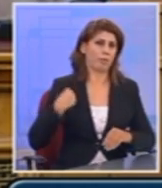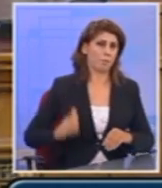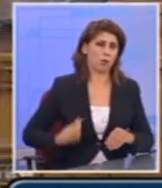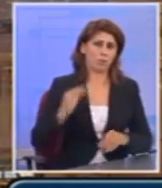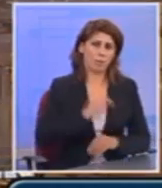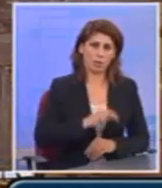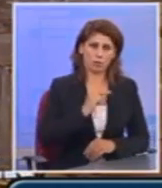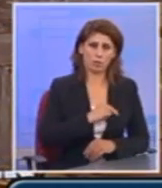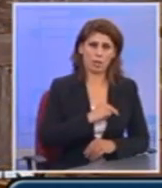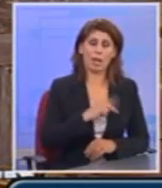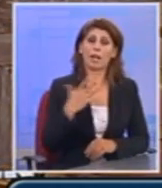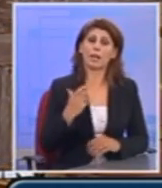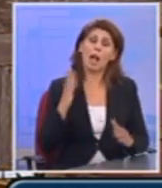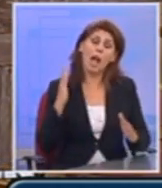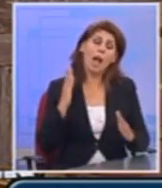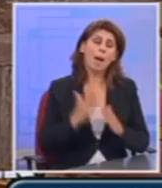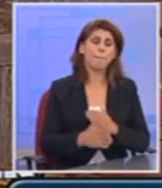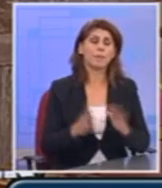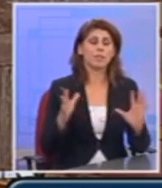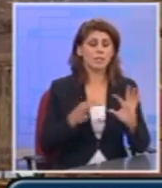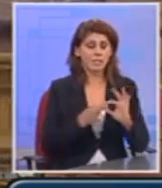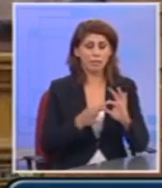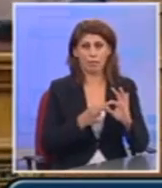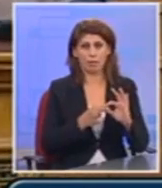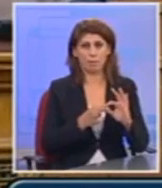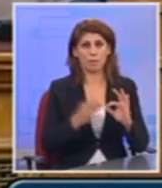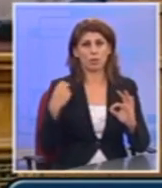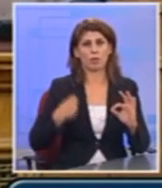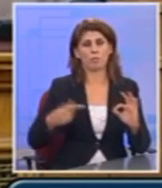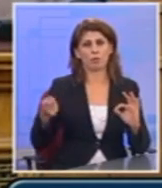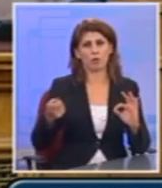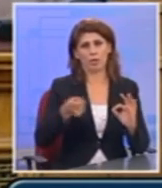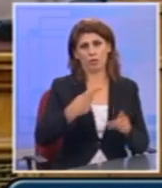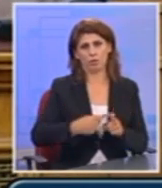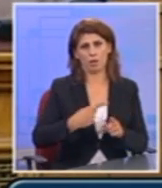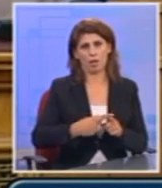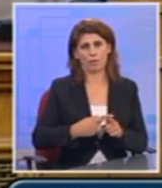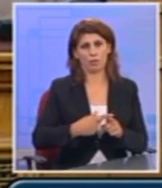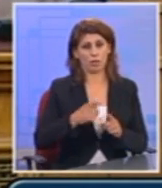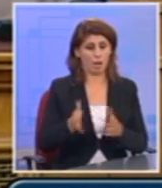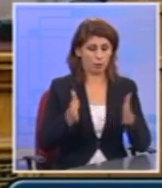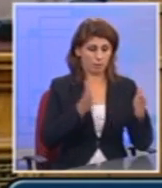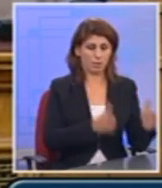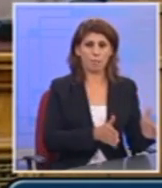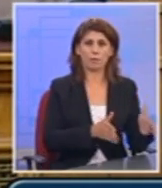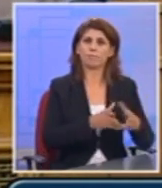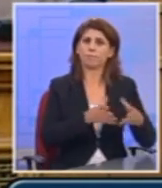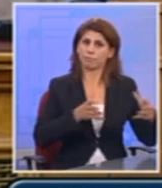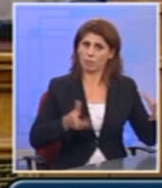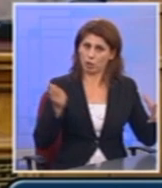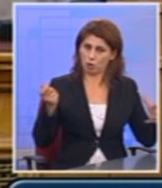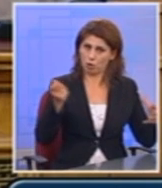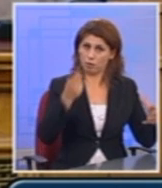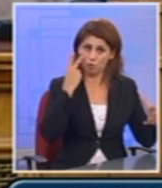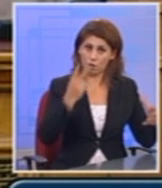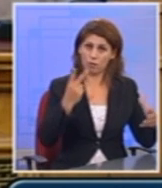περιουσίας είναι άμεσα και άρρηκτα συνδεδεμένη με το δημόσιο χρέος της ελλάδας από τη μια μεριά διογκώνοντας το το